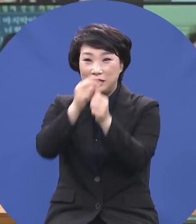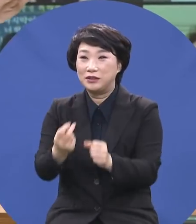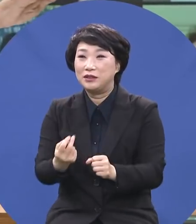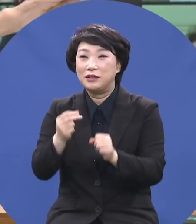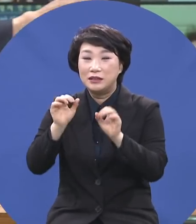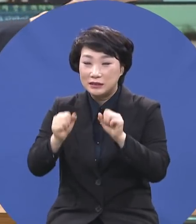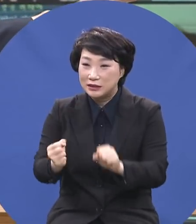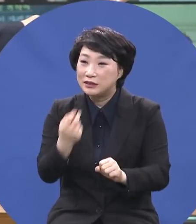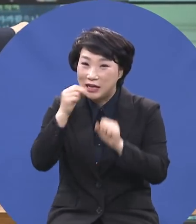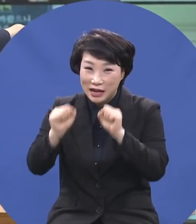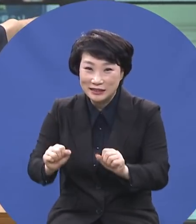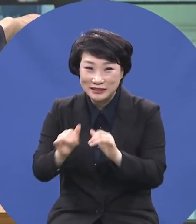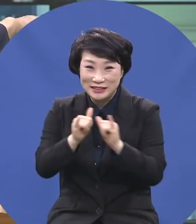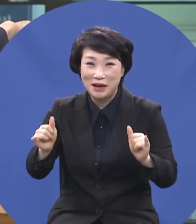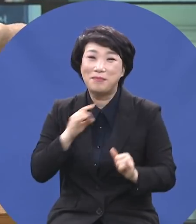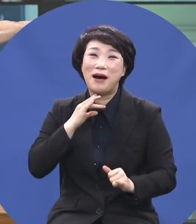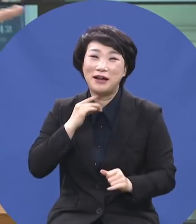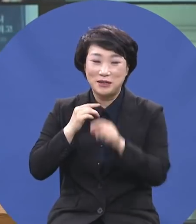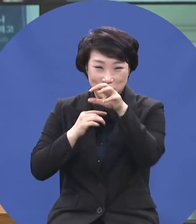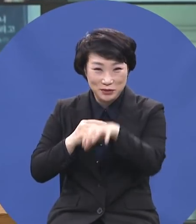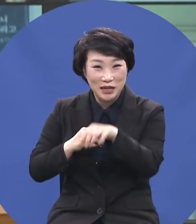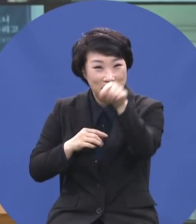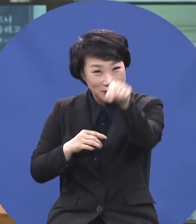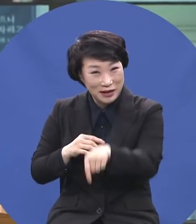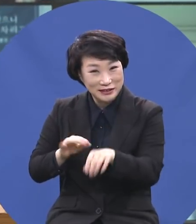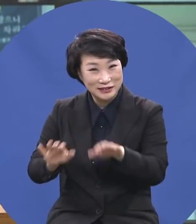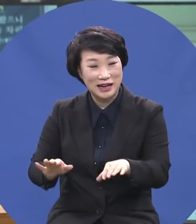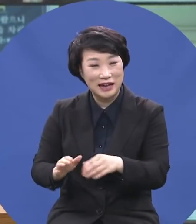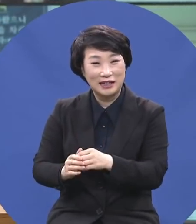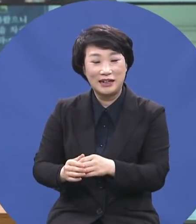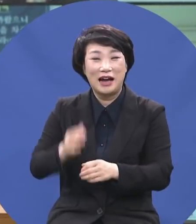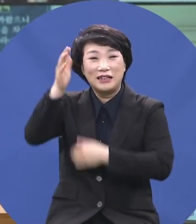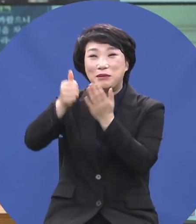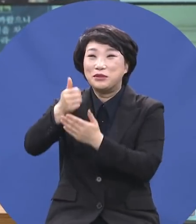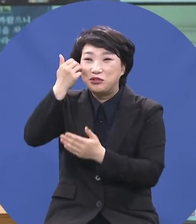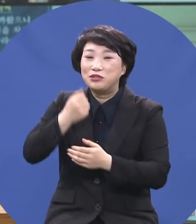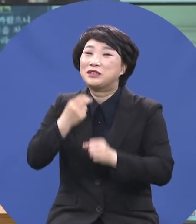거예요. 그래서 하나님은 산자의 하나님이라고 그러죠.